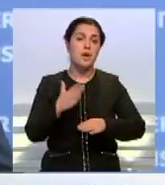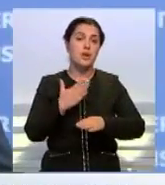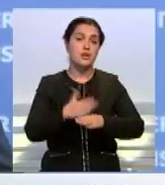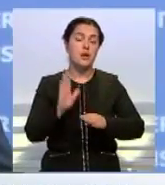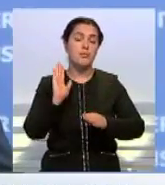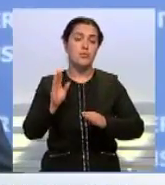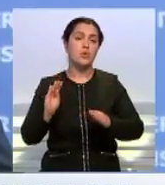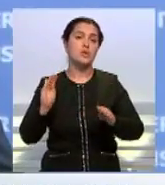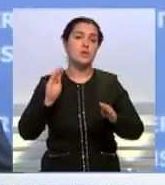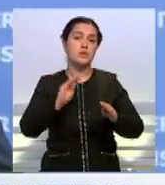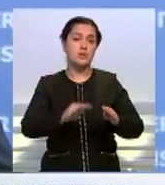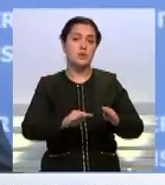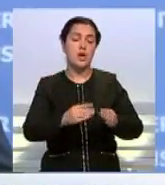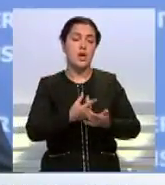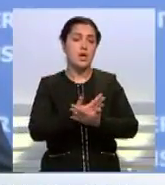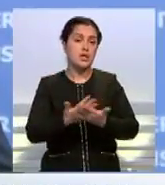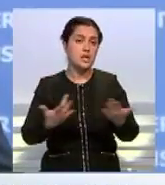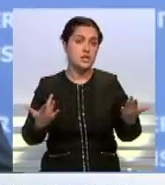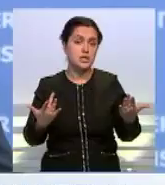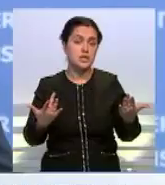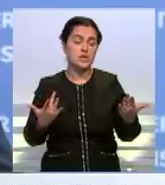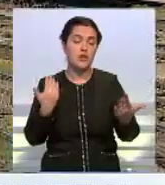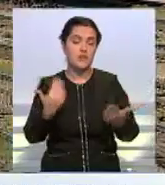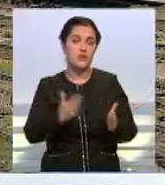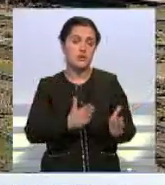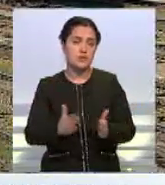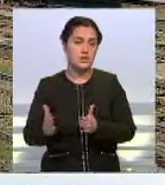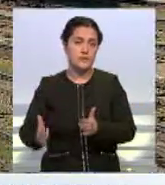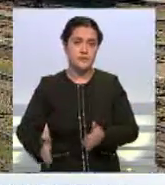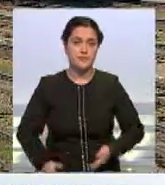внедряться различные его подсистемы.